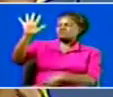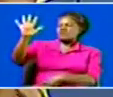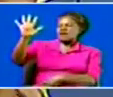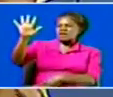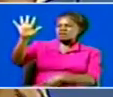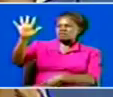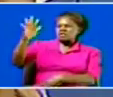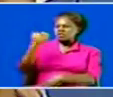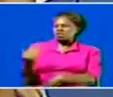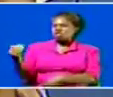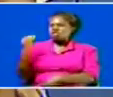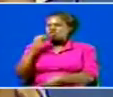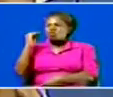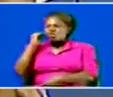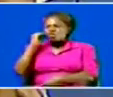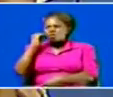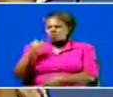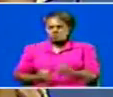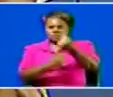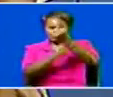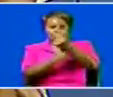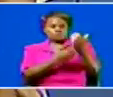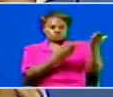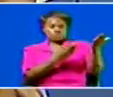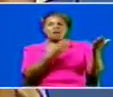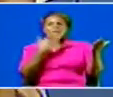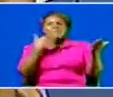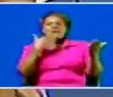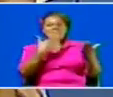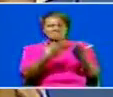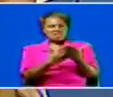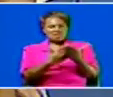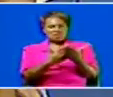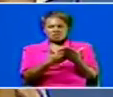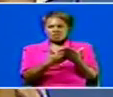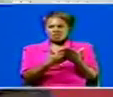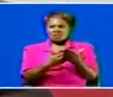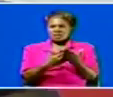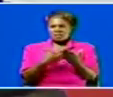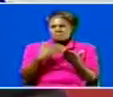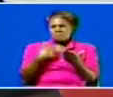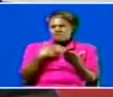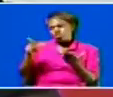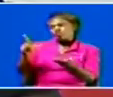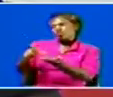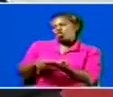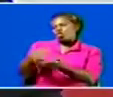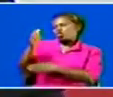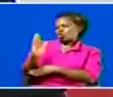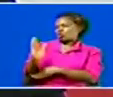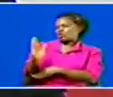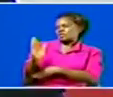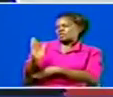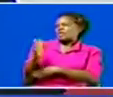children's home. Kabisa, mami. Tuende sisi wote tukusupport. Nitashukuru kwanza Mungu atakupa. Hiyo kwanza ni kukopesha Mungu. Na biango,